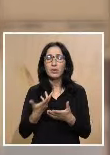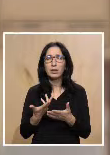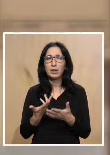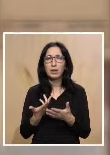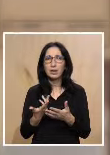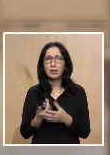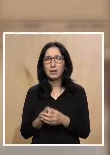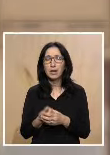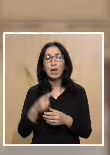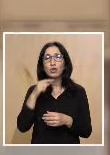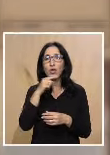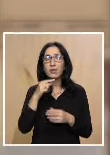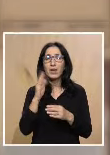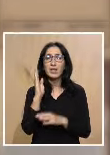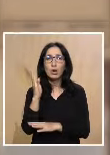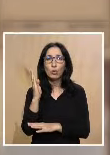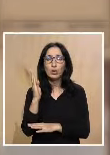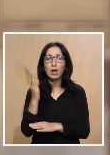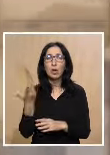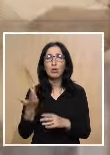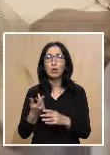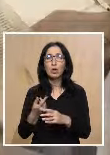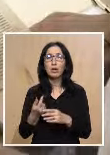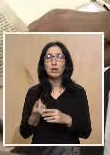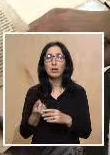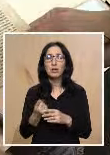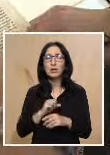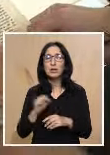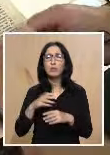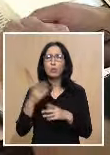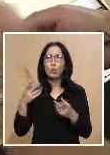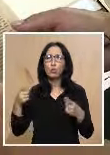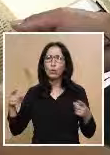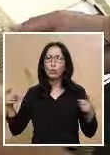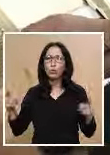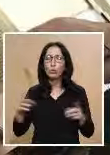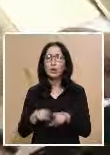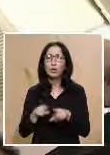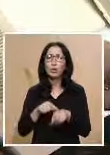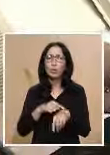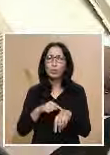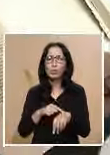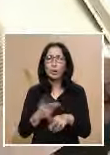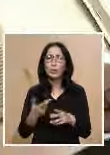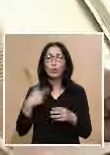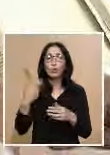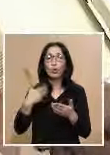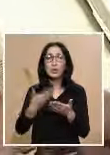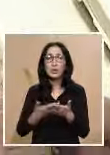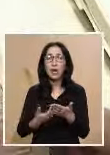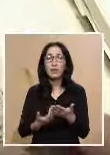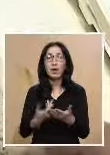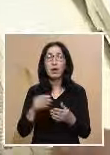са Червеният хотел, Кнес Иван Кулин и много-много други, като междувременно той издава